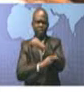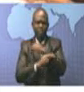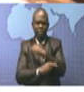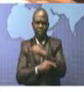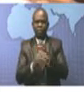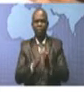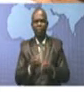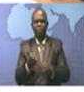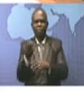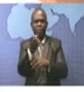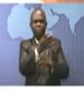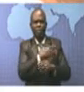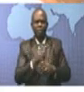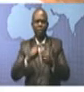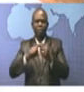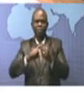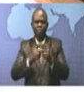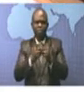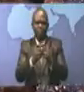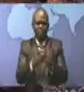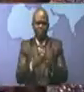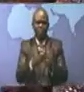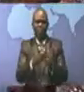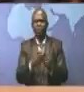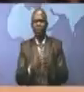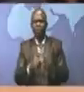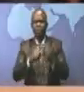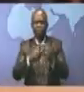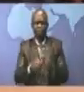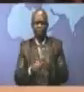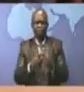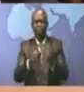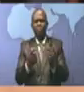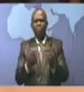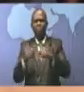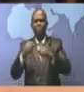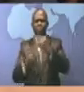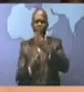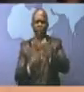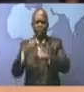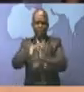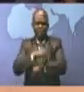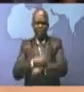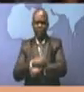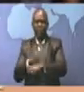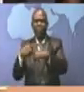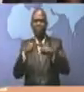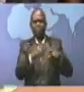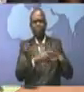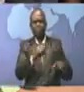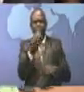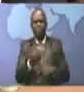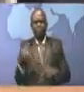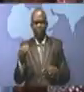riz, haricots, maïs, huile, matériel scolaire et d'autres. La présidente de la Ligue des femmes au niveau national et la présidente de la Ligue